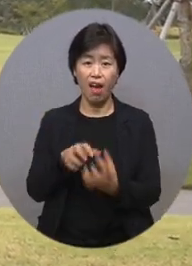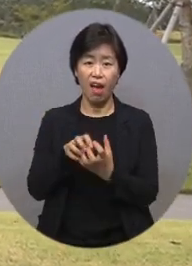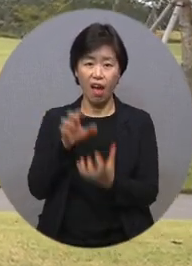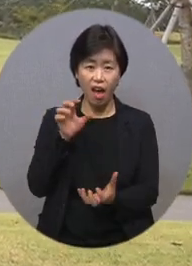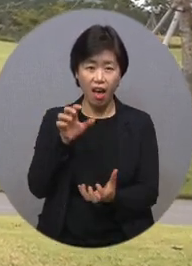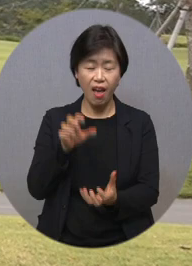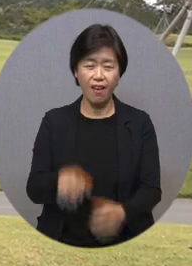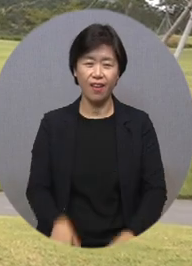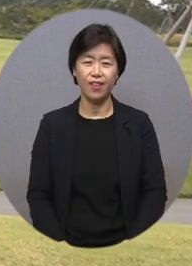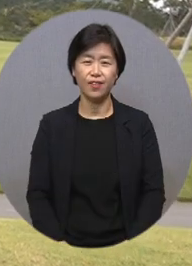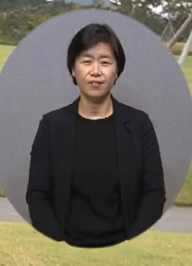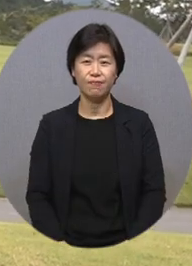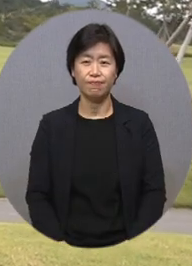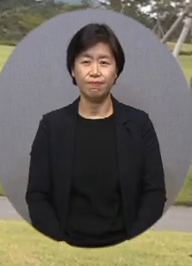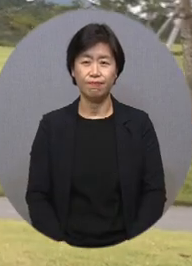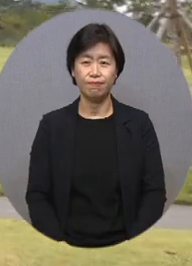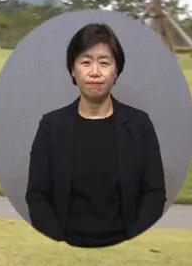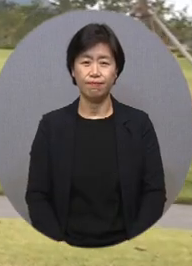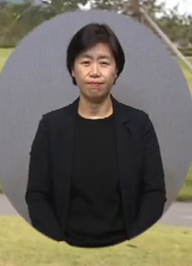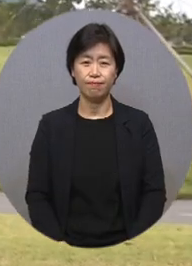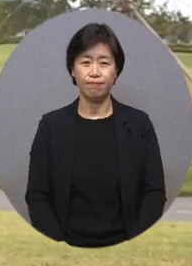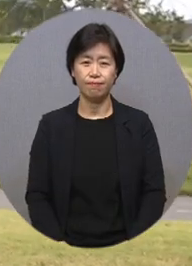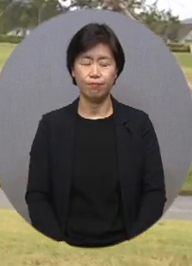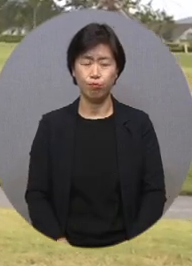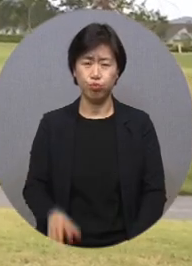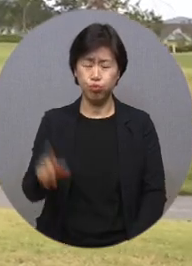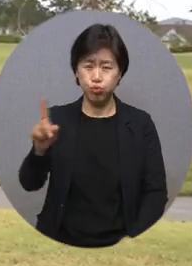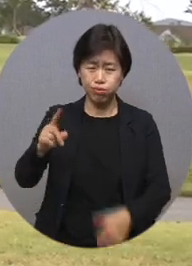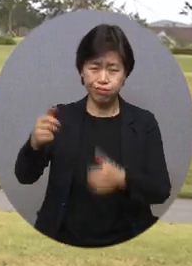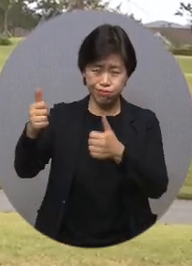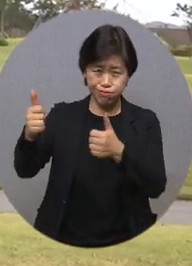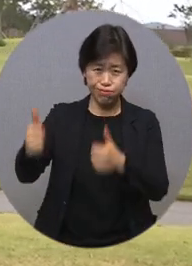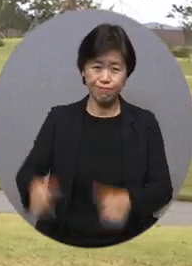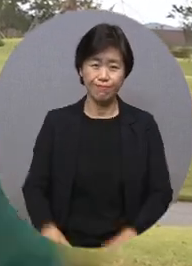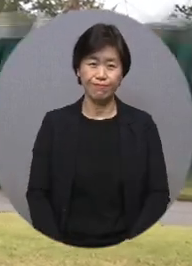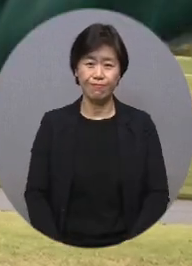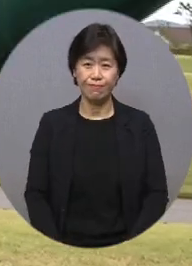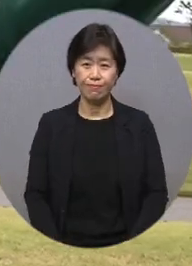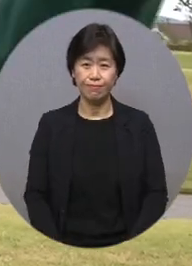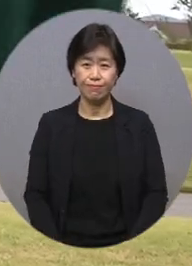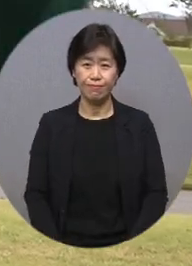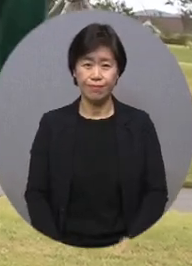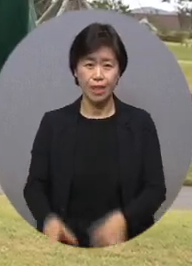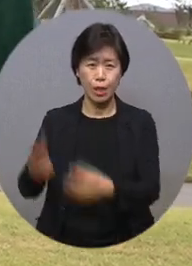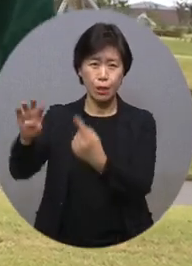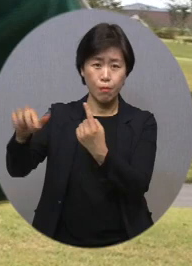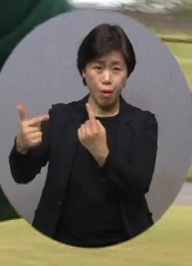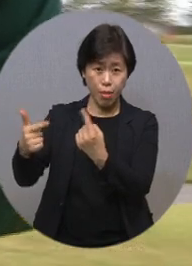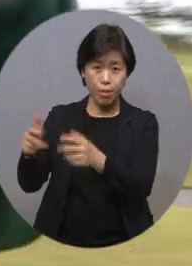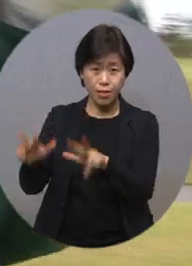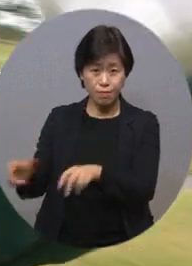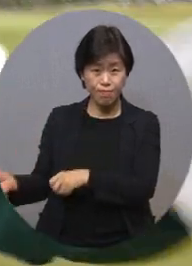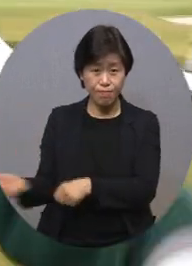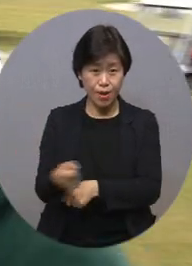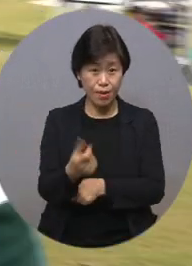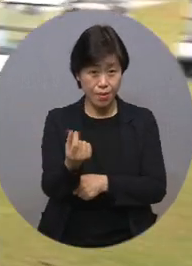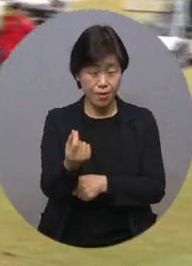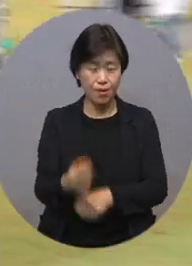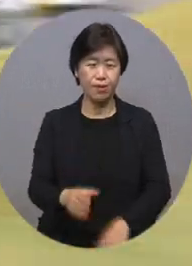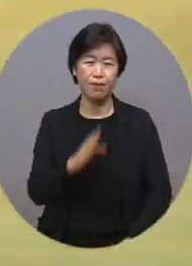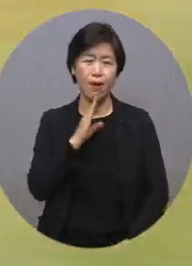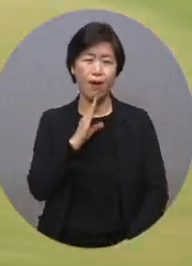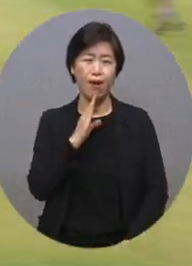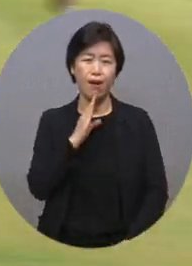넣어야 된다. 뭐야? 나이스! 1번, 아니, 1번, 1번이신 거지. 네. 1번.